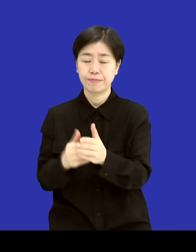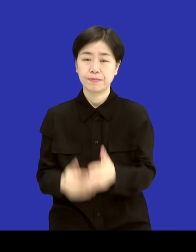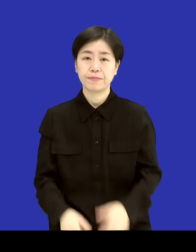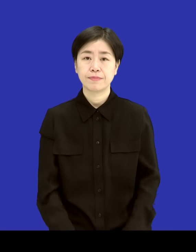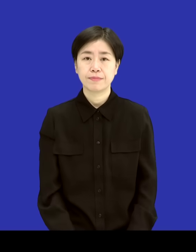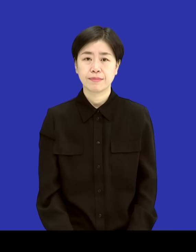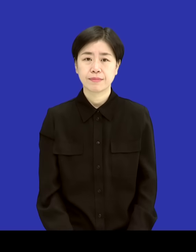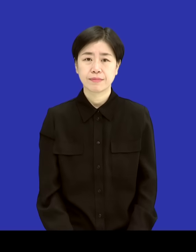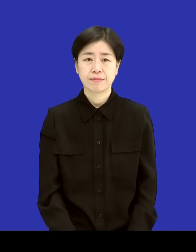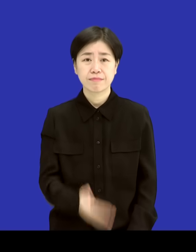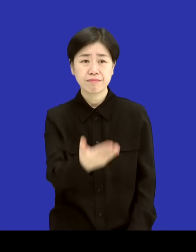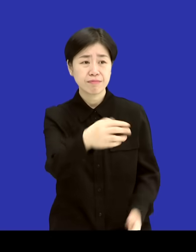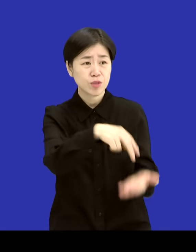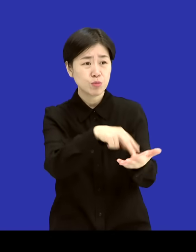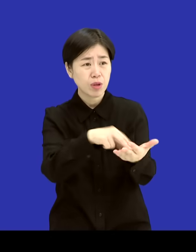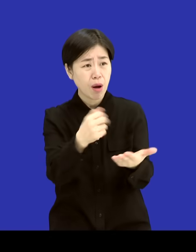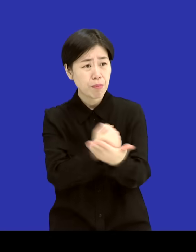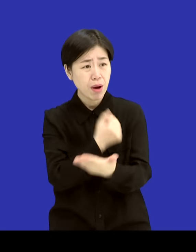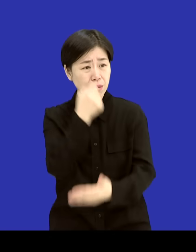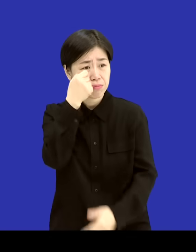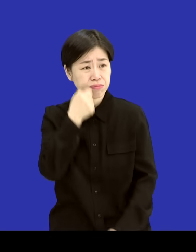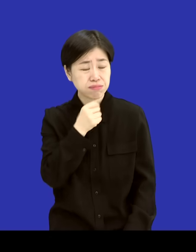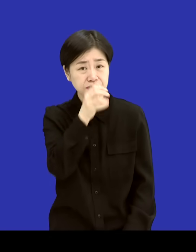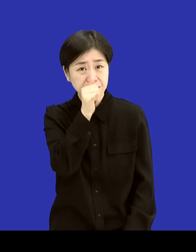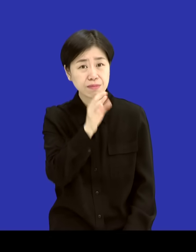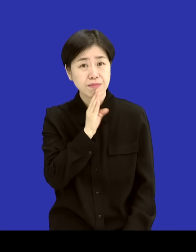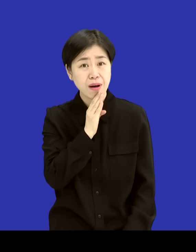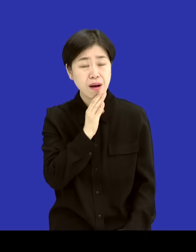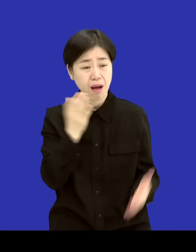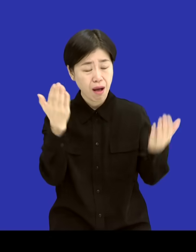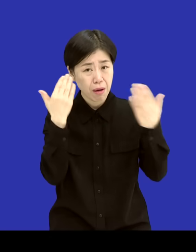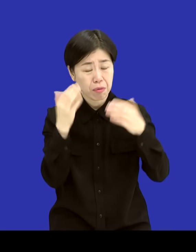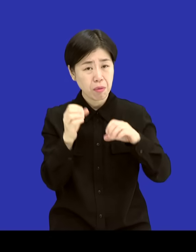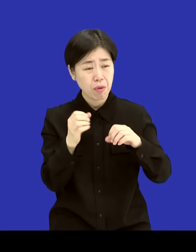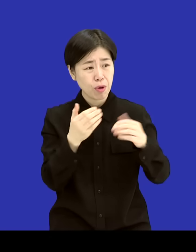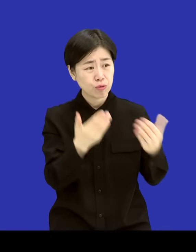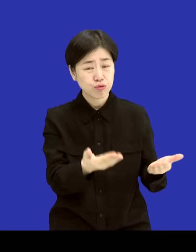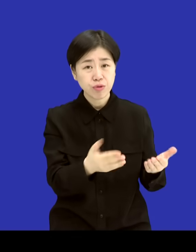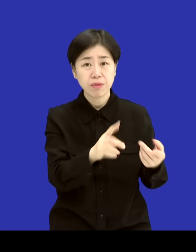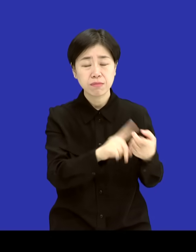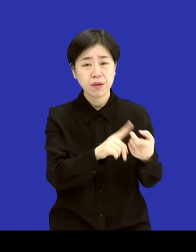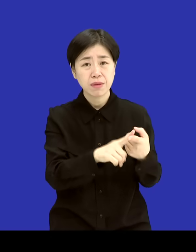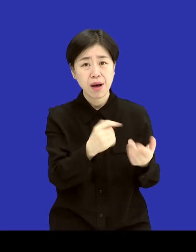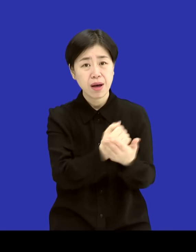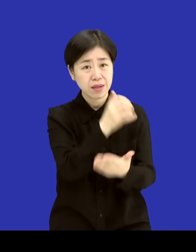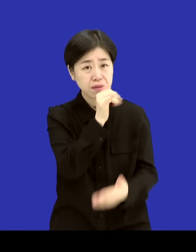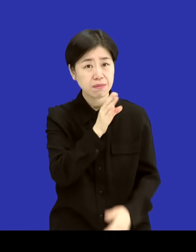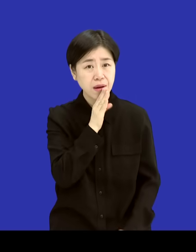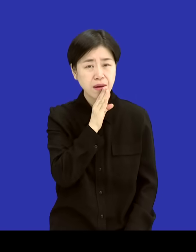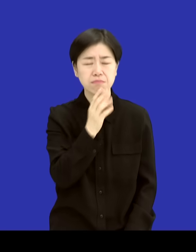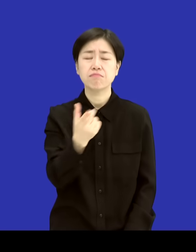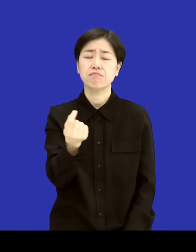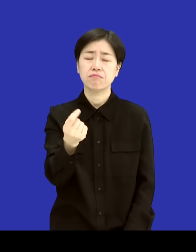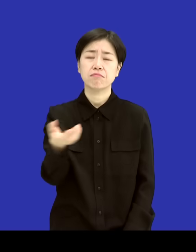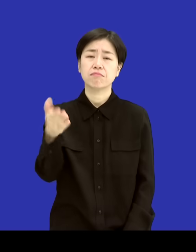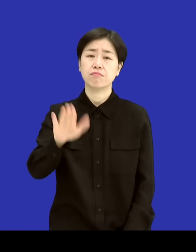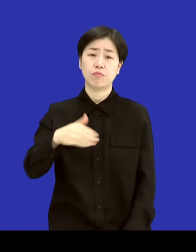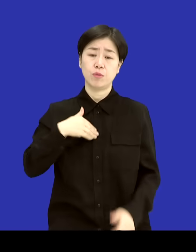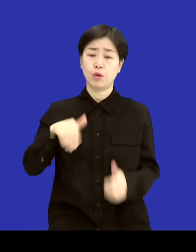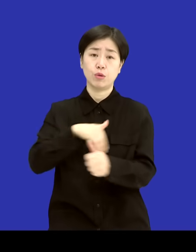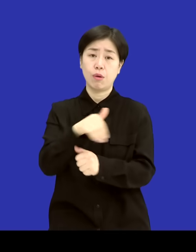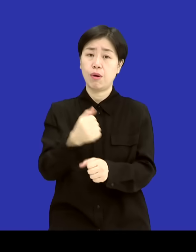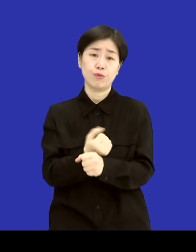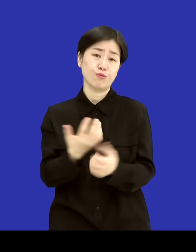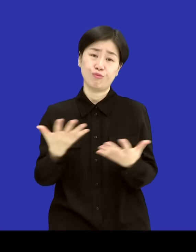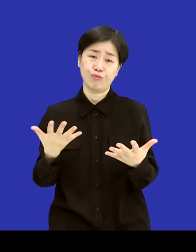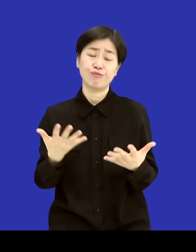들어온 학교인데 그죠? 그렇죠. 그런 게 좀 있어서 네. 아 그래도 그때 참 어쩔 수 없으니까 예, 제가 또 원한다고